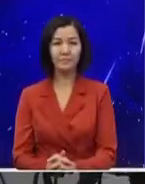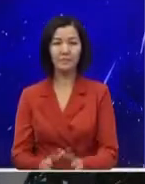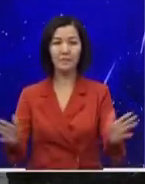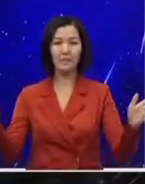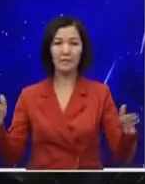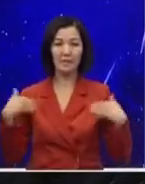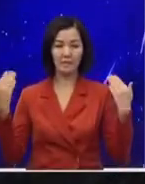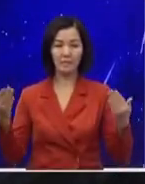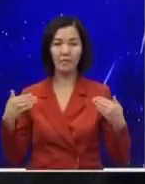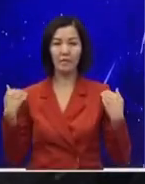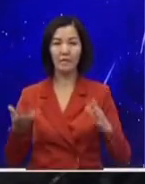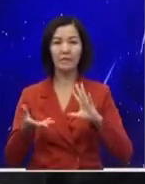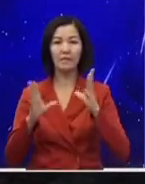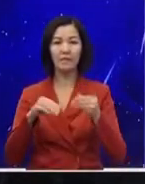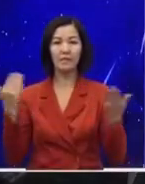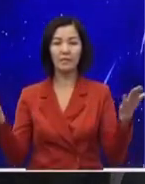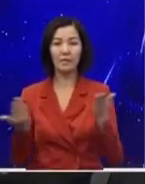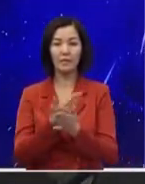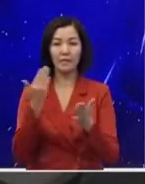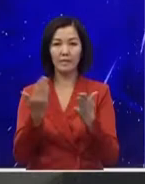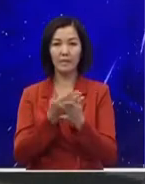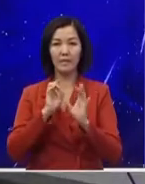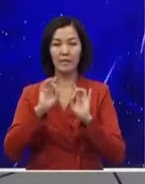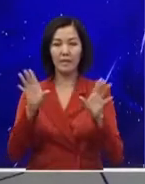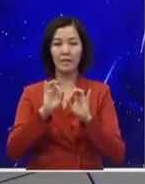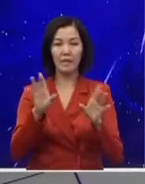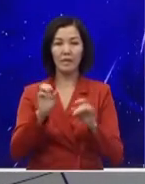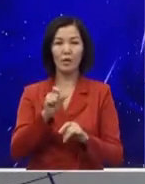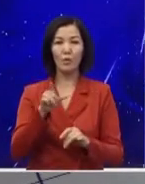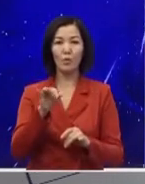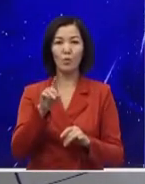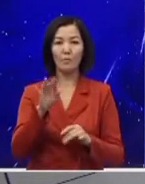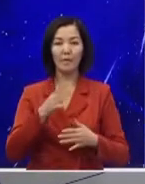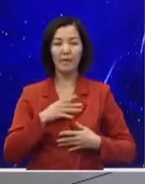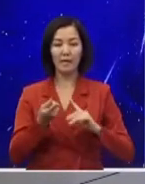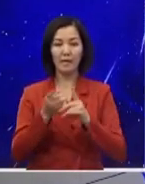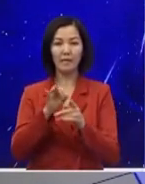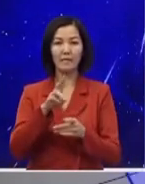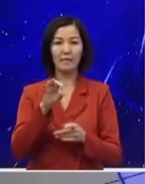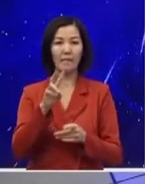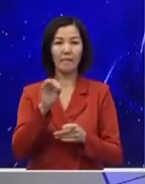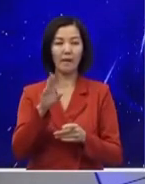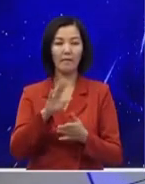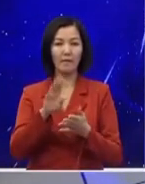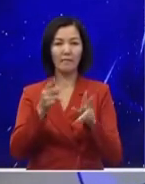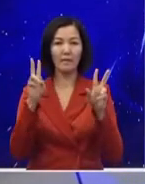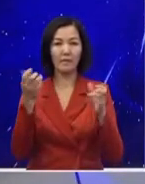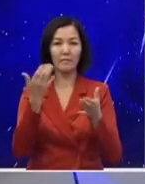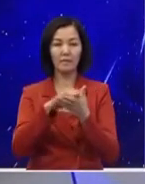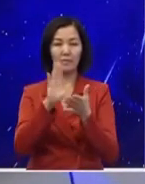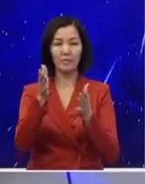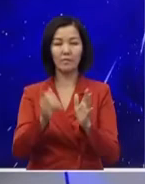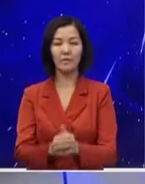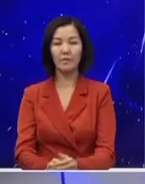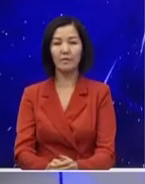Здравствуйте! В эфире телеканала ЖТСУ выпуск вечерних новостей. В студии работает Гульмира Тимиргалиева, сурдоперевод обеспечивает Айгуль Стамбекова. И в